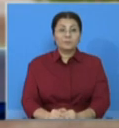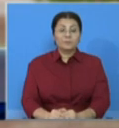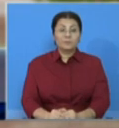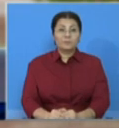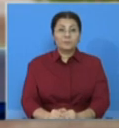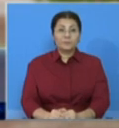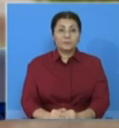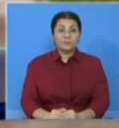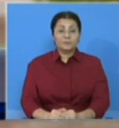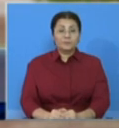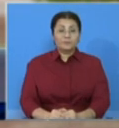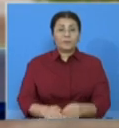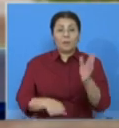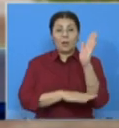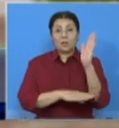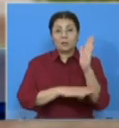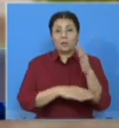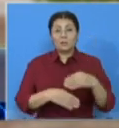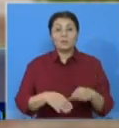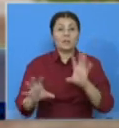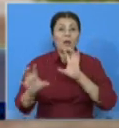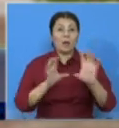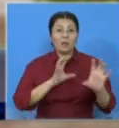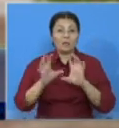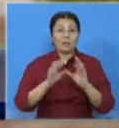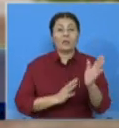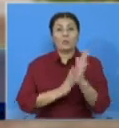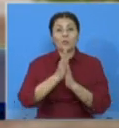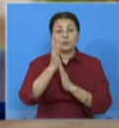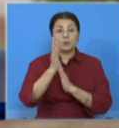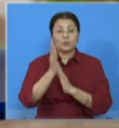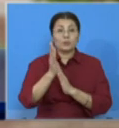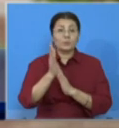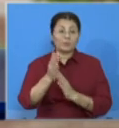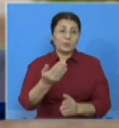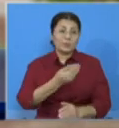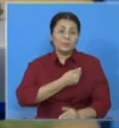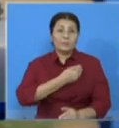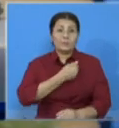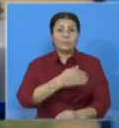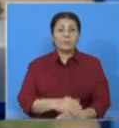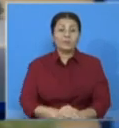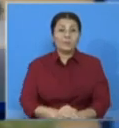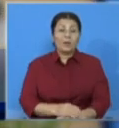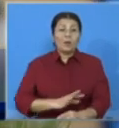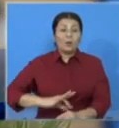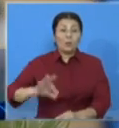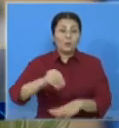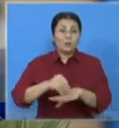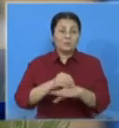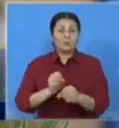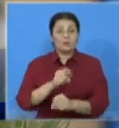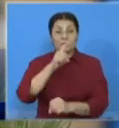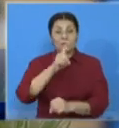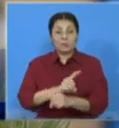Осы ағаштарымызды аялап, өсіруіне үлесімізді қосайық деп айтқым келеді. Айта өтейік, өңір басшылығының